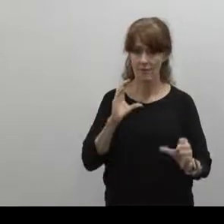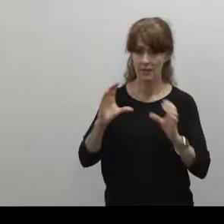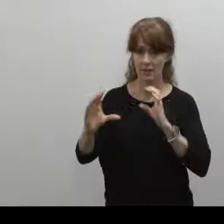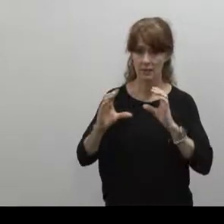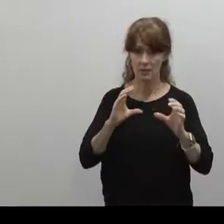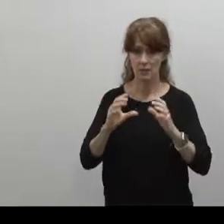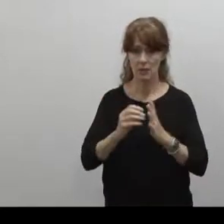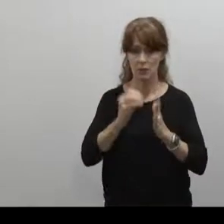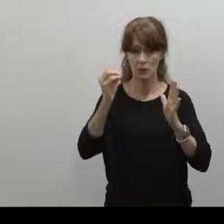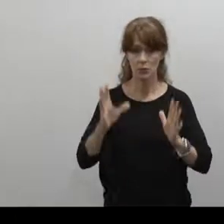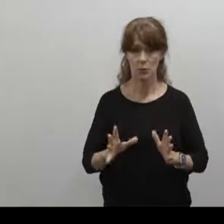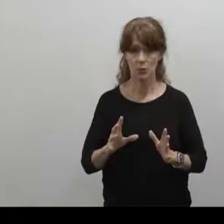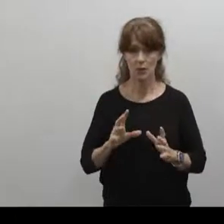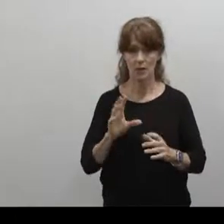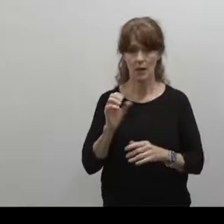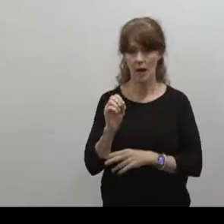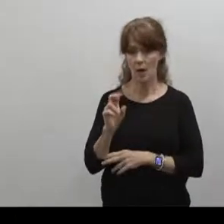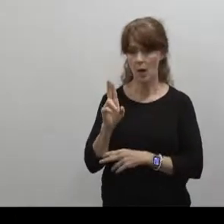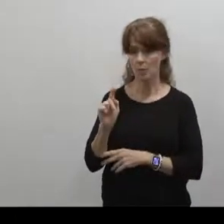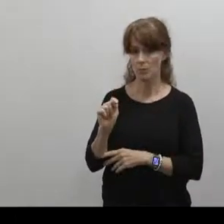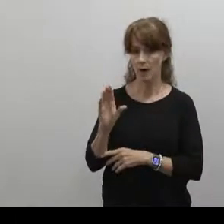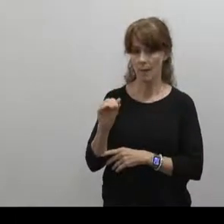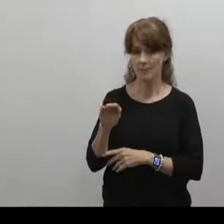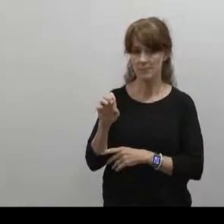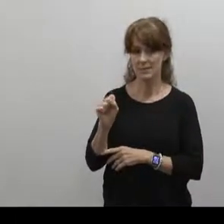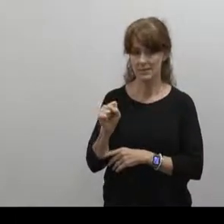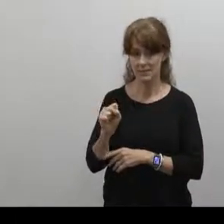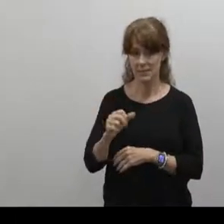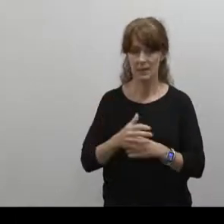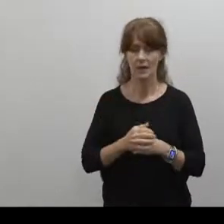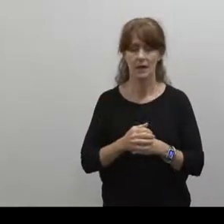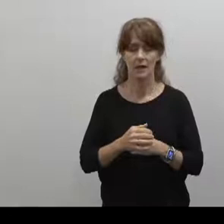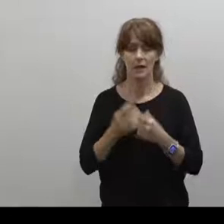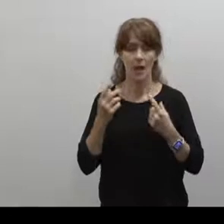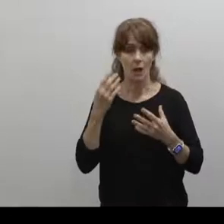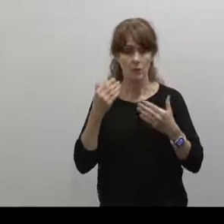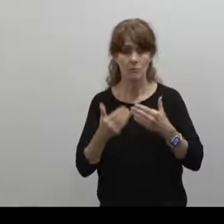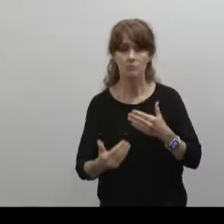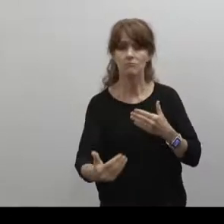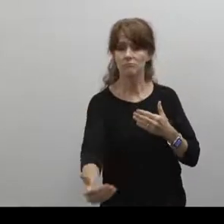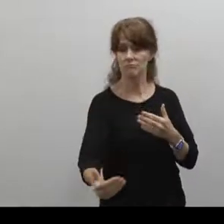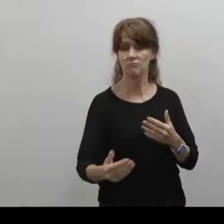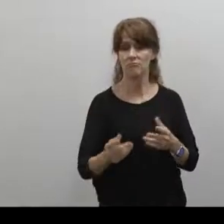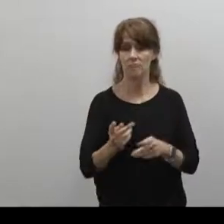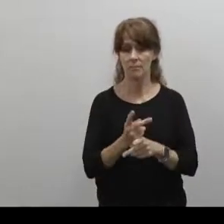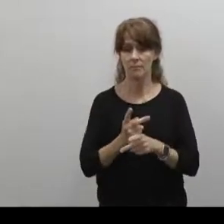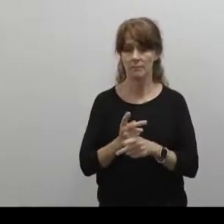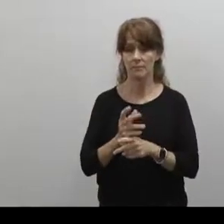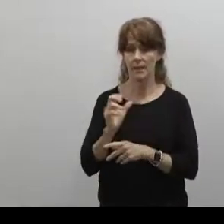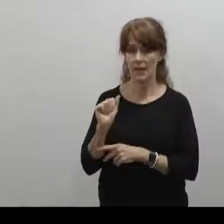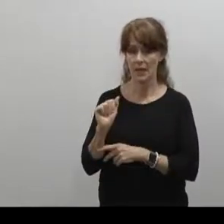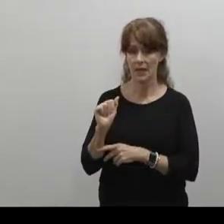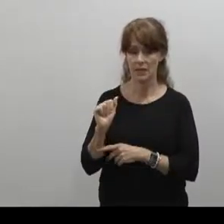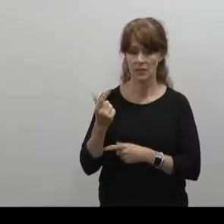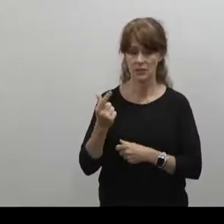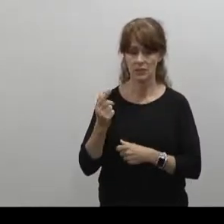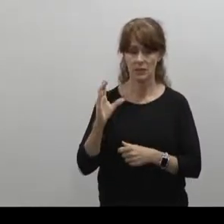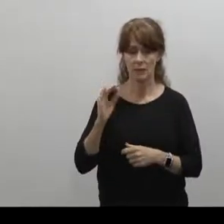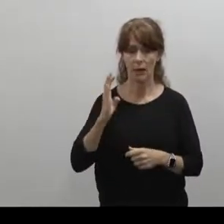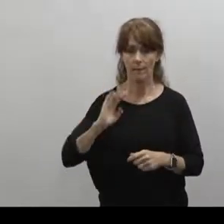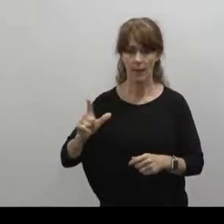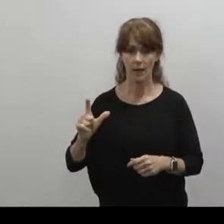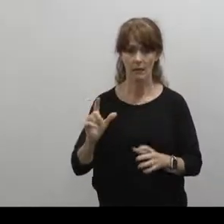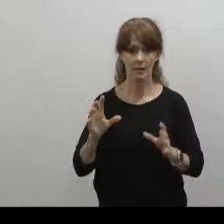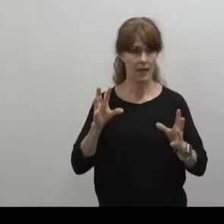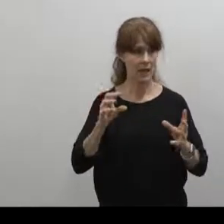từ tam dương thưa sập từ tam rồi đây ra đời cái đáy, ra đời sạch chữ thế, ra đời rừng nghiên, ra đời bà cà